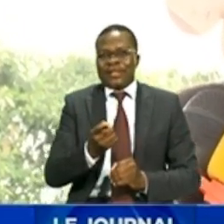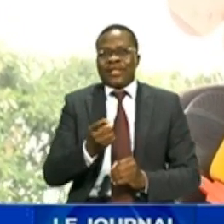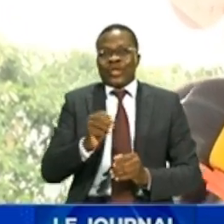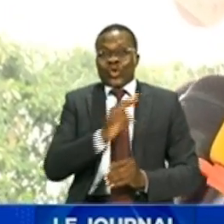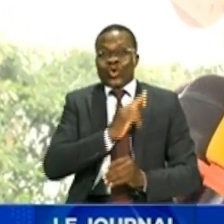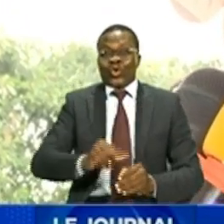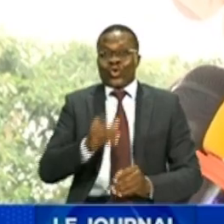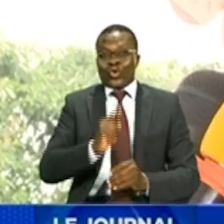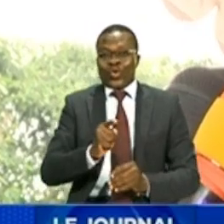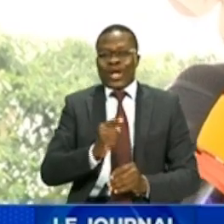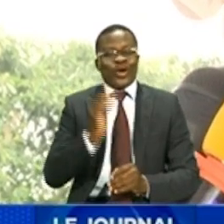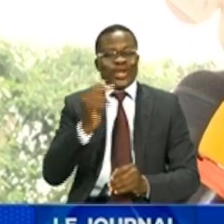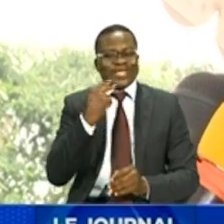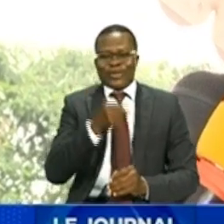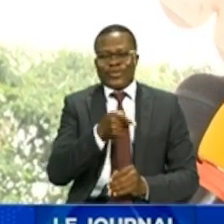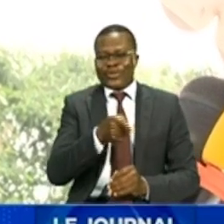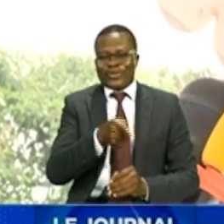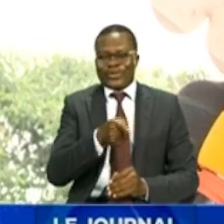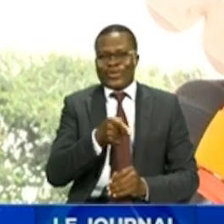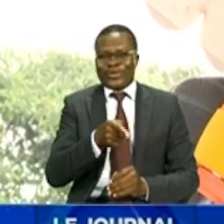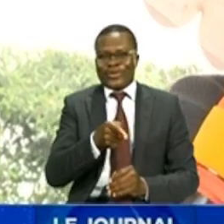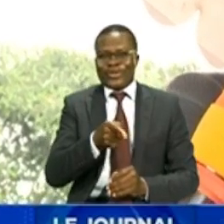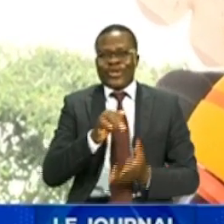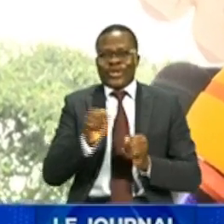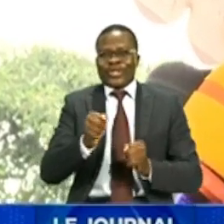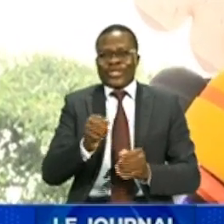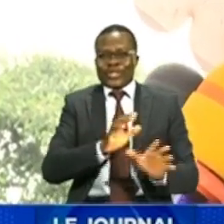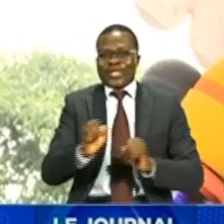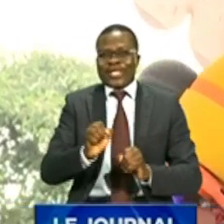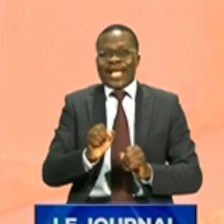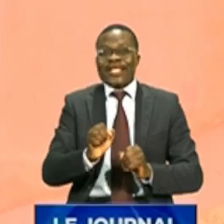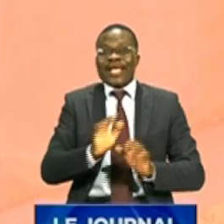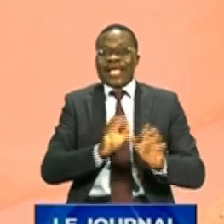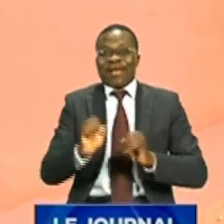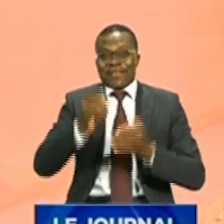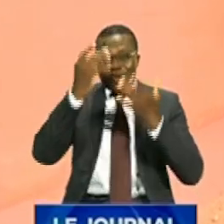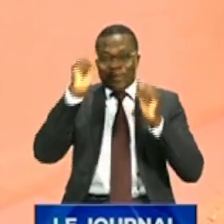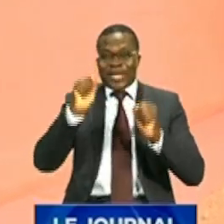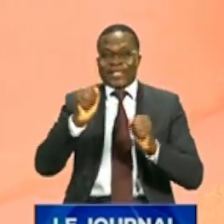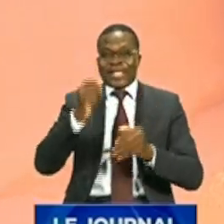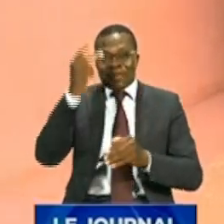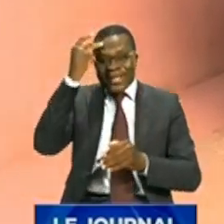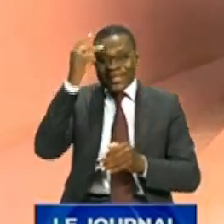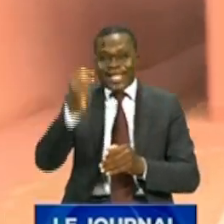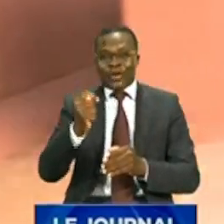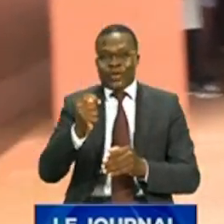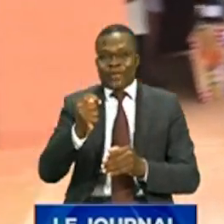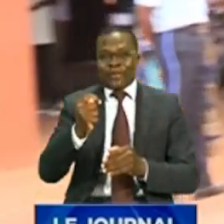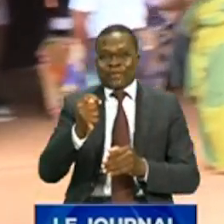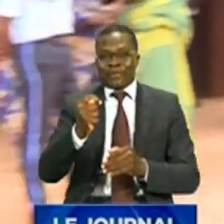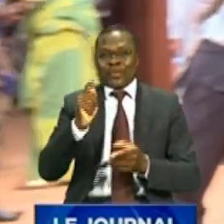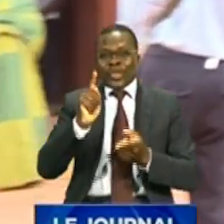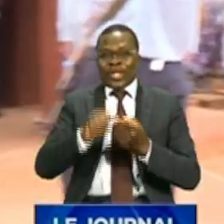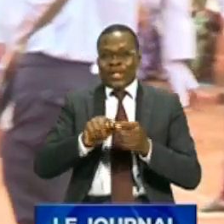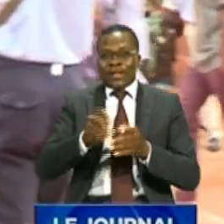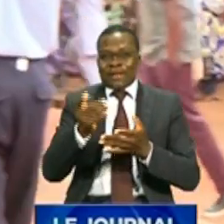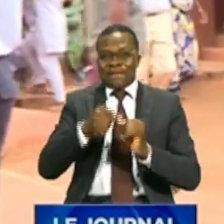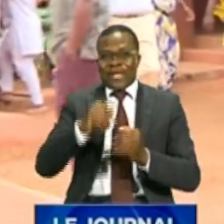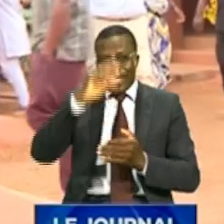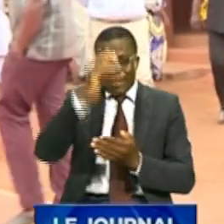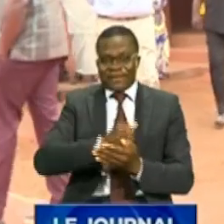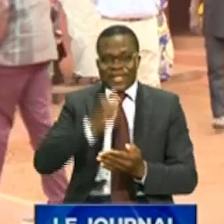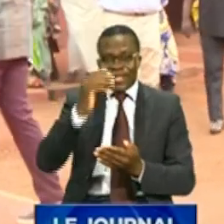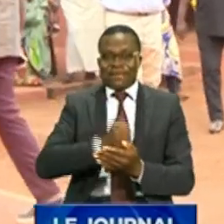C'est du jamais vu. Cet acte que vient de poser le président Patrice Talon à l'endroit des filles et